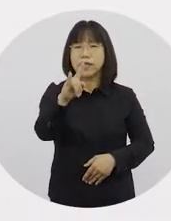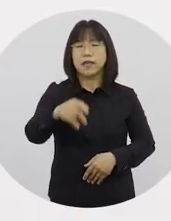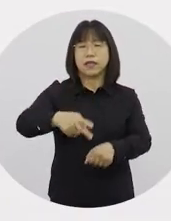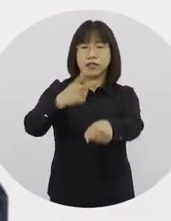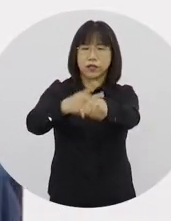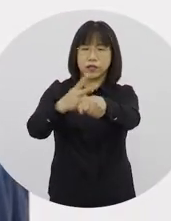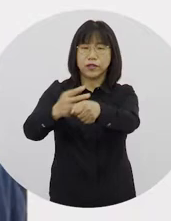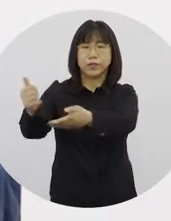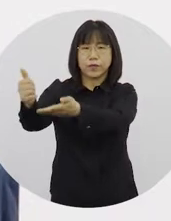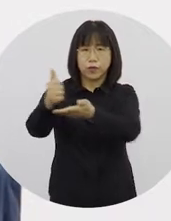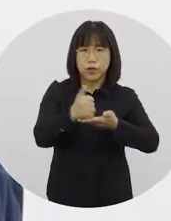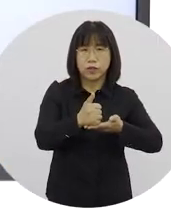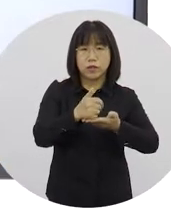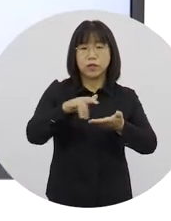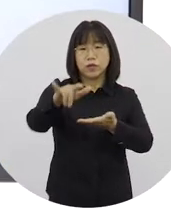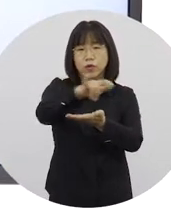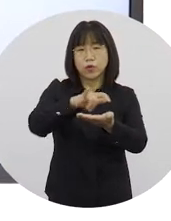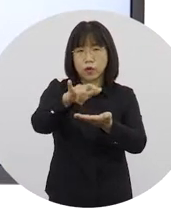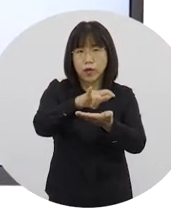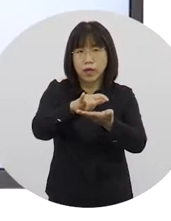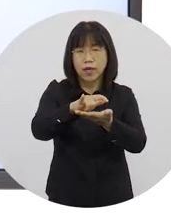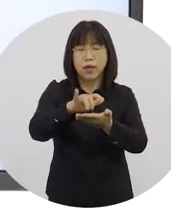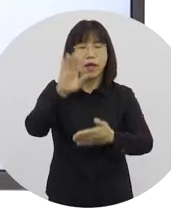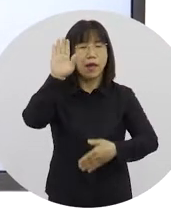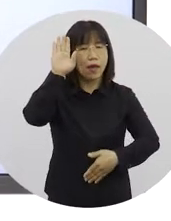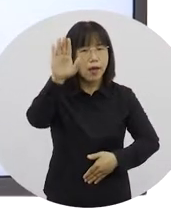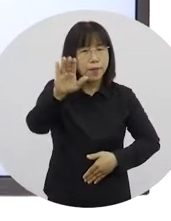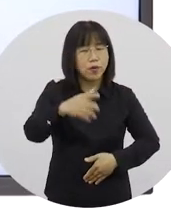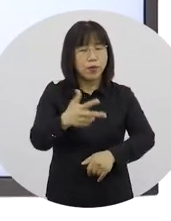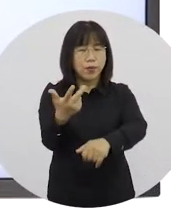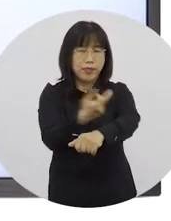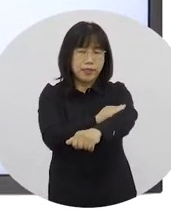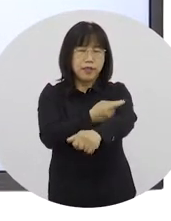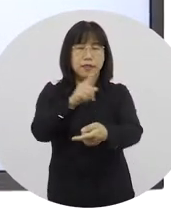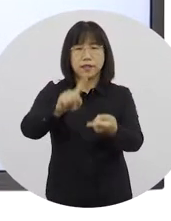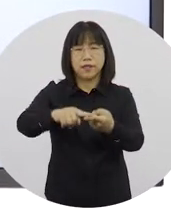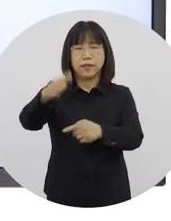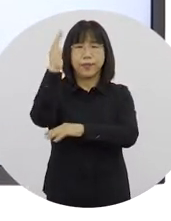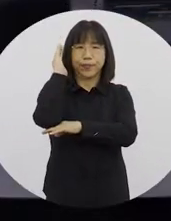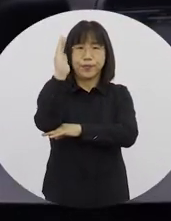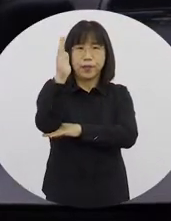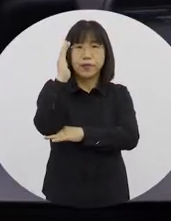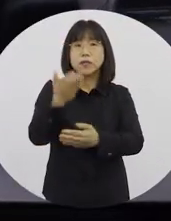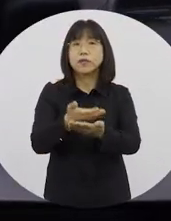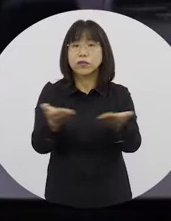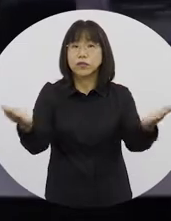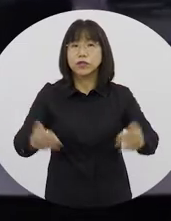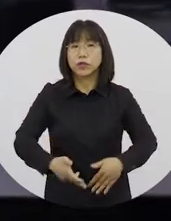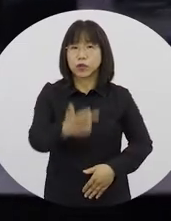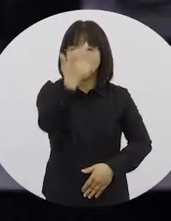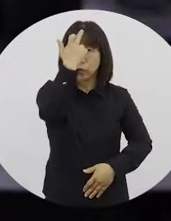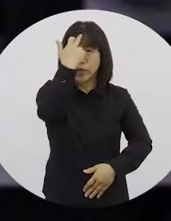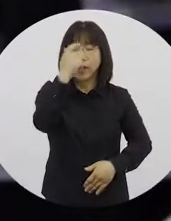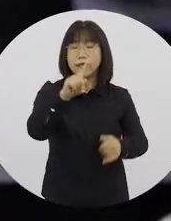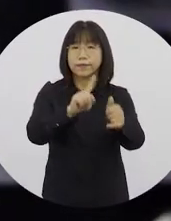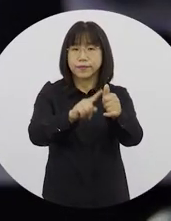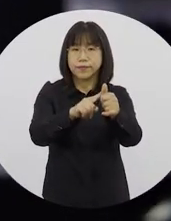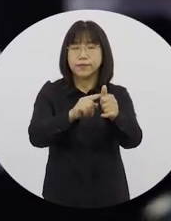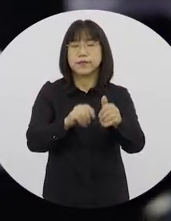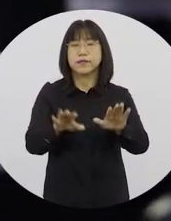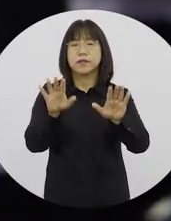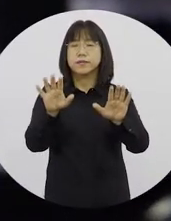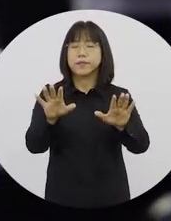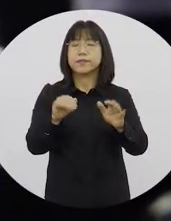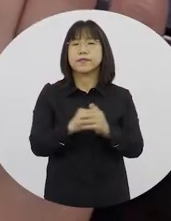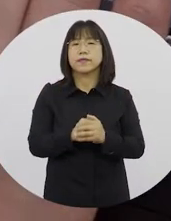강사로 나와 코로나 시 대신 인류를 위한 생태 배치 늘 주제로 강의를 배치입니다 취재 첨 강사는 이번